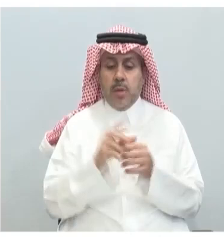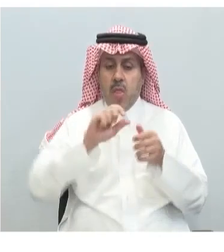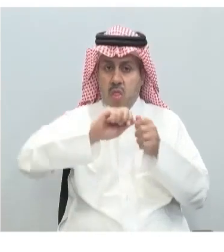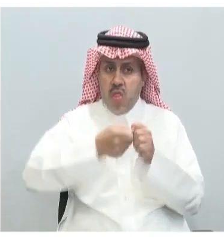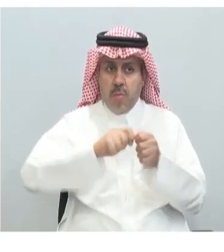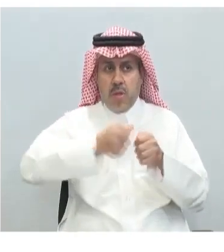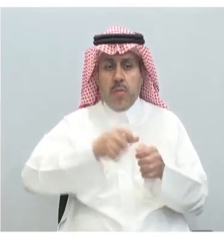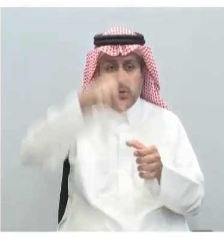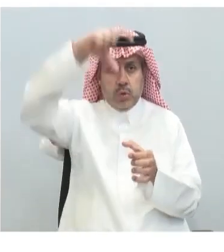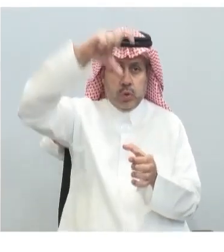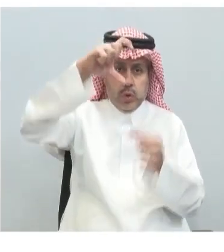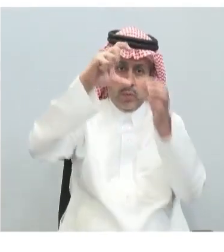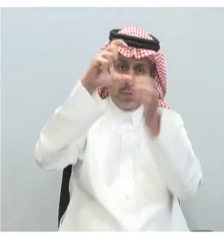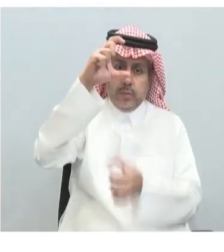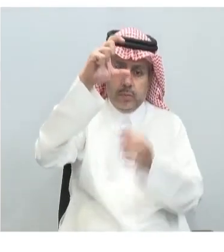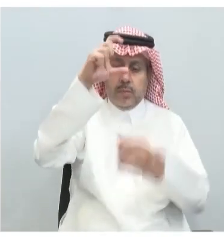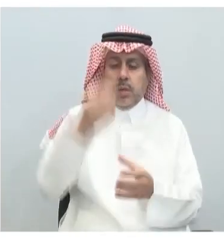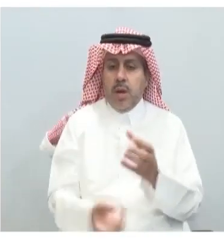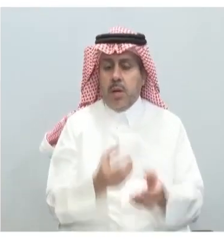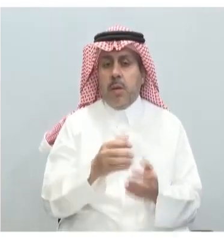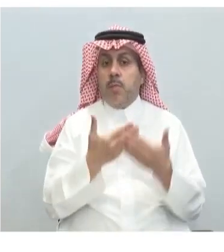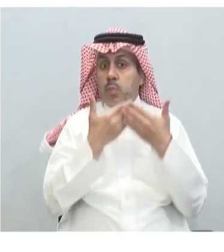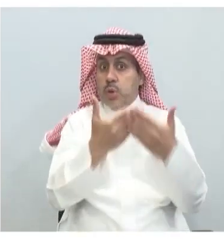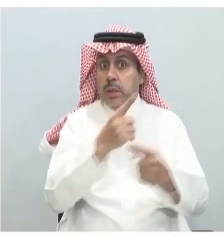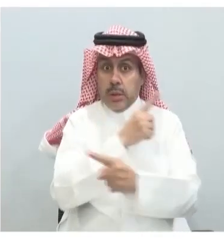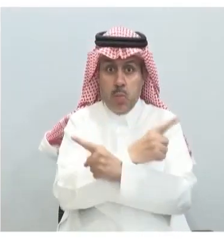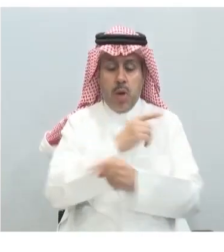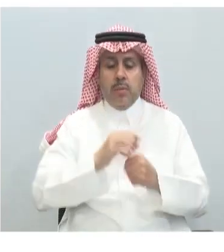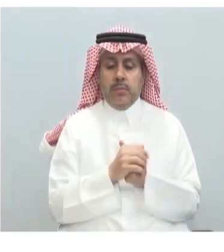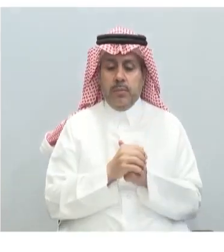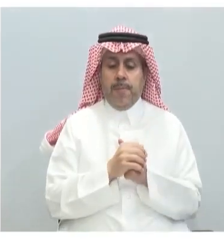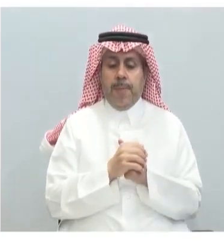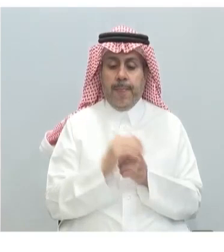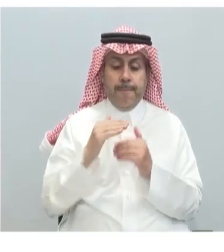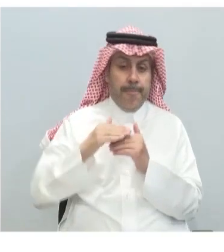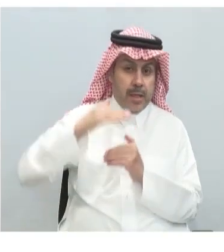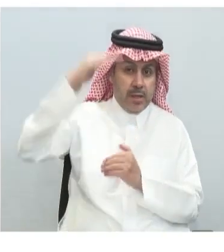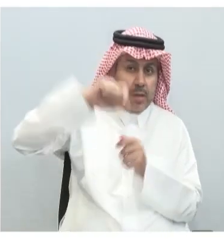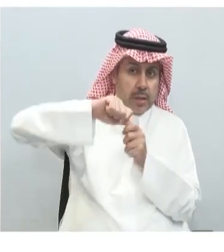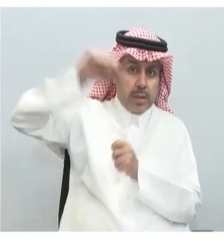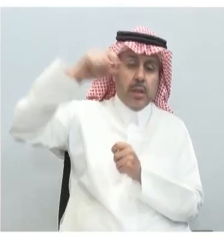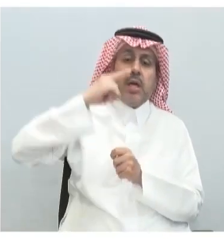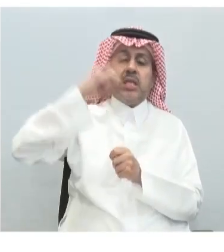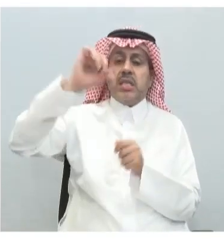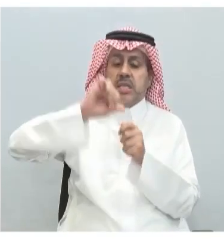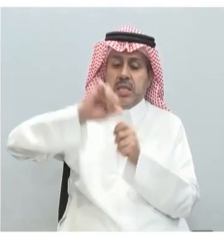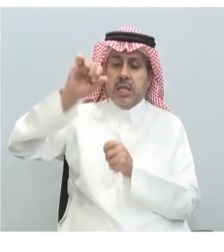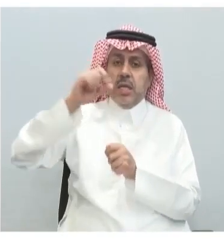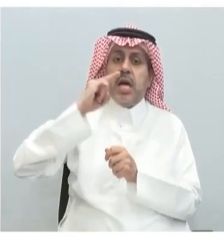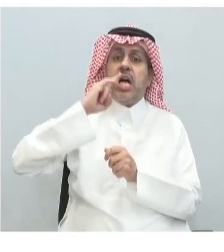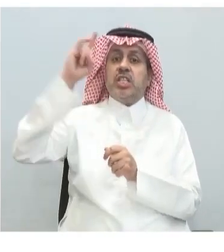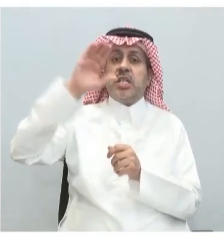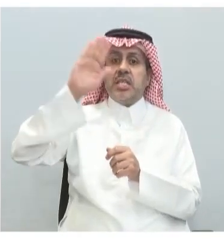وشبكه التسخين لابد ان يساعدك المعلم والمعلمه بحيث تكون على ارتفاع تقريب تقريبا 10 سم فوق شريحه